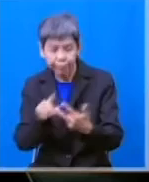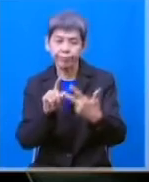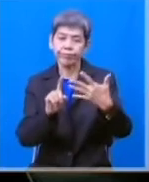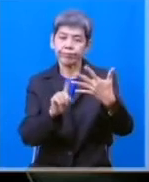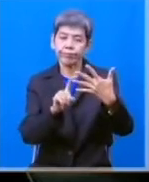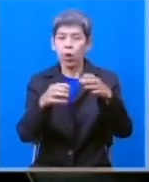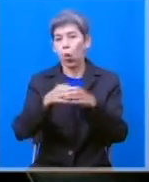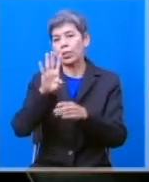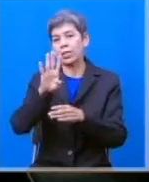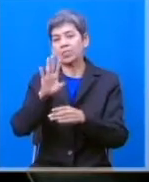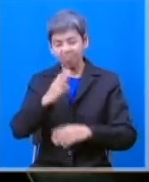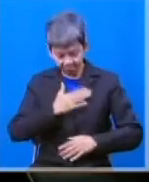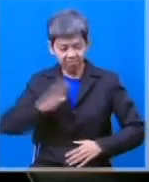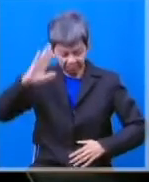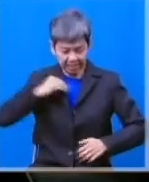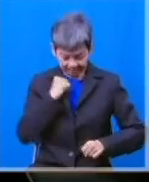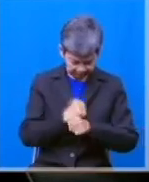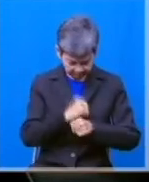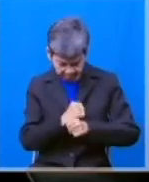กลุ่มที่4ก็เป็นพวกที่ลงมือปฏิบัติ